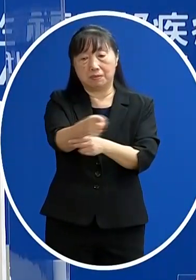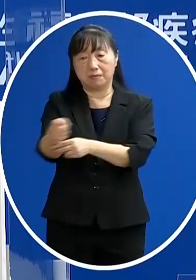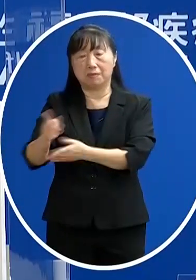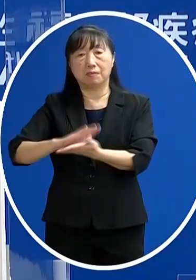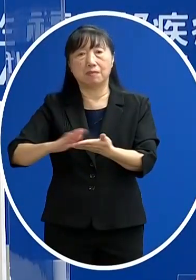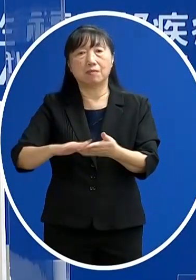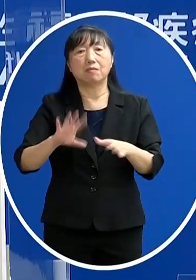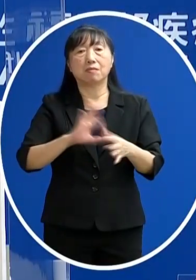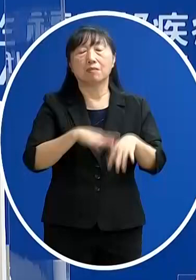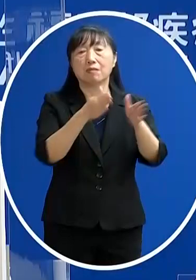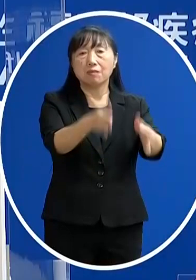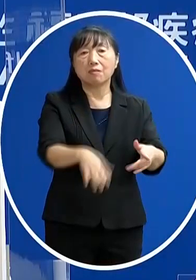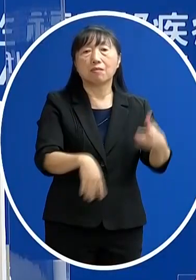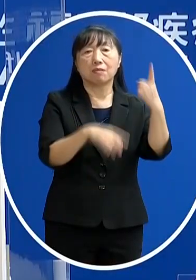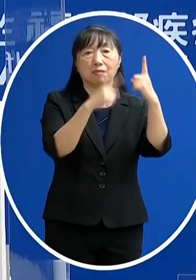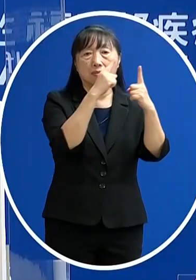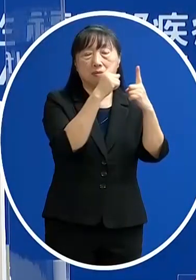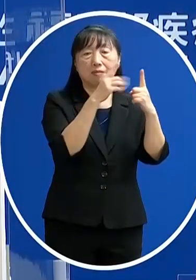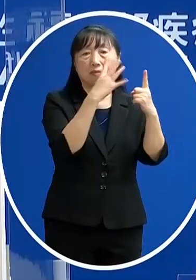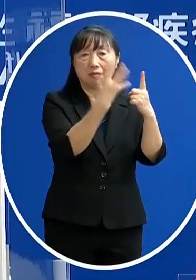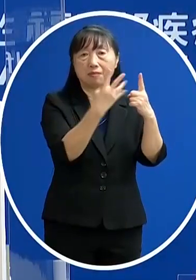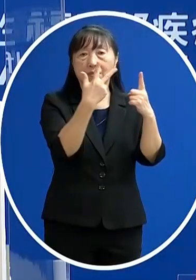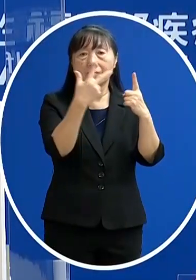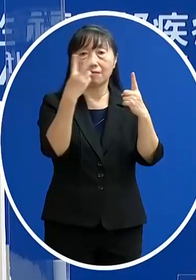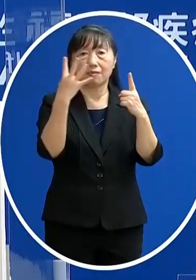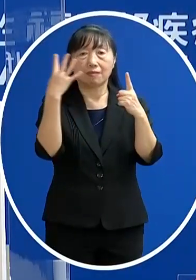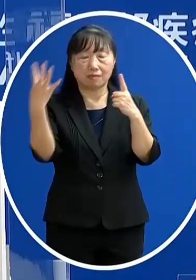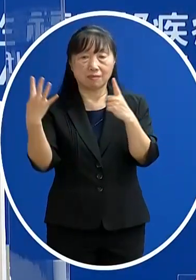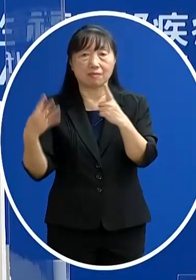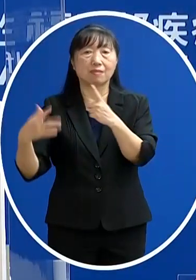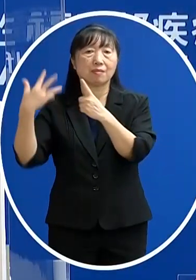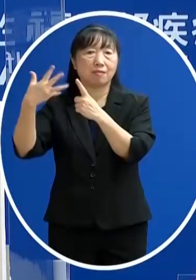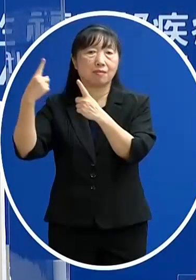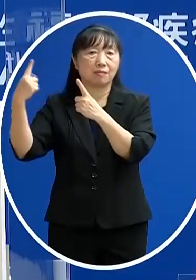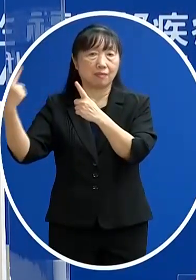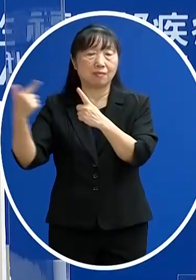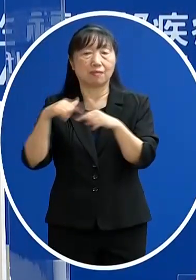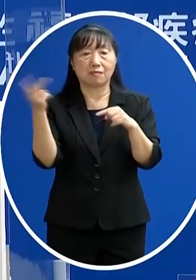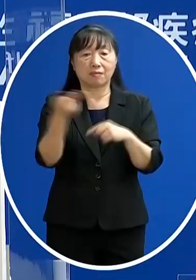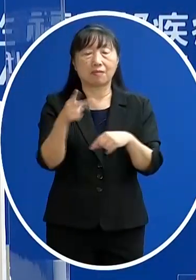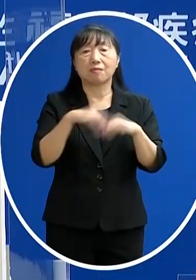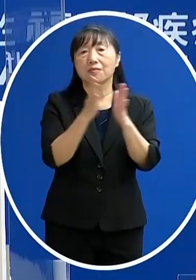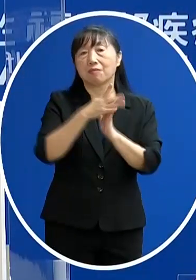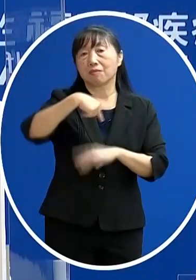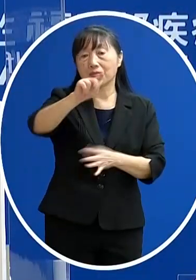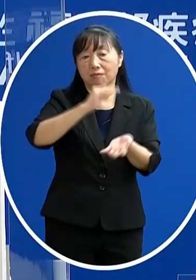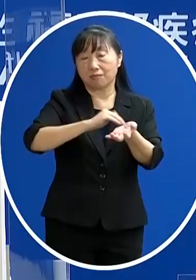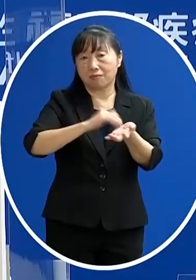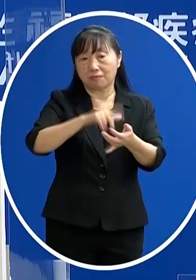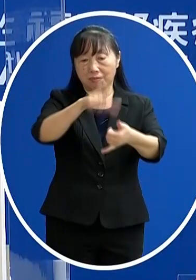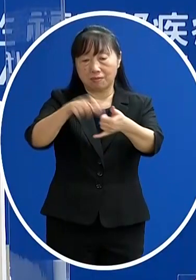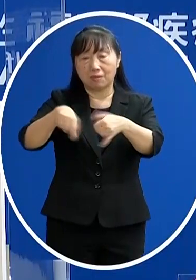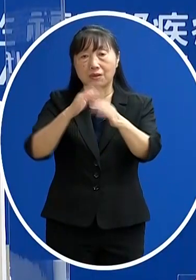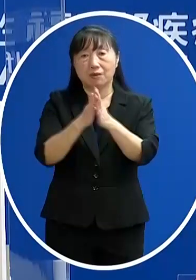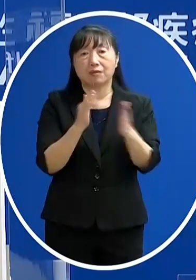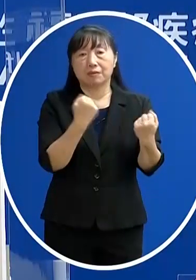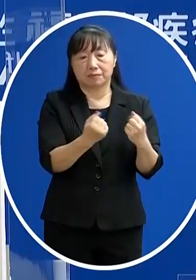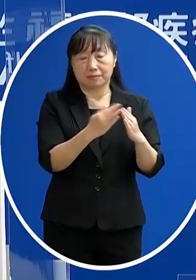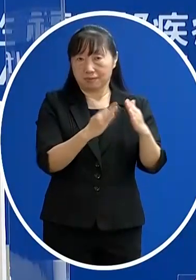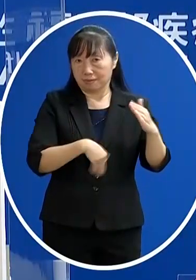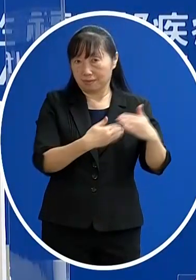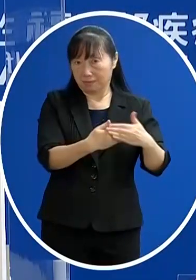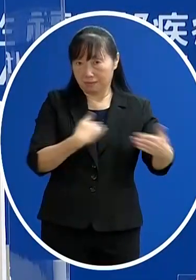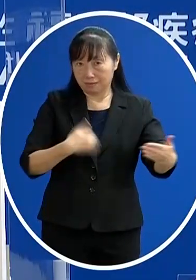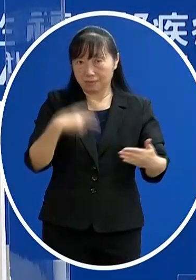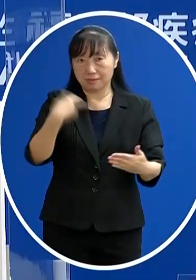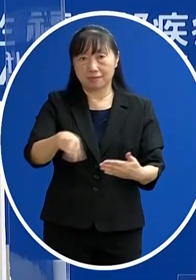按14734、14816同时门诊的就医民众都列为居家隔离的对象，并安排检